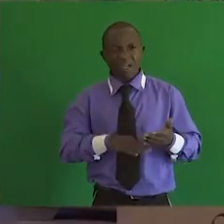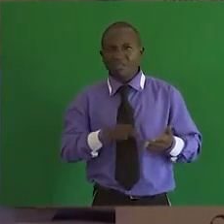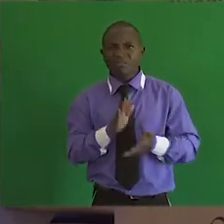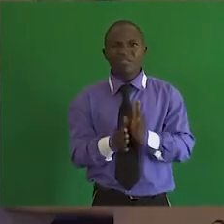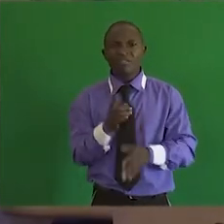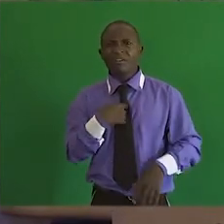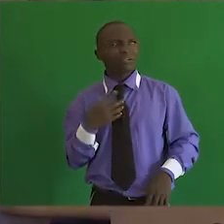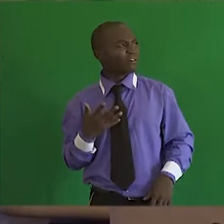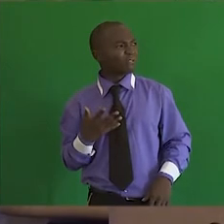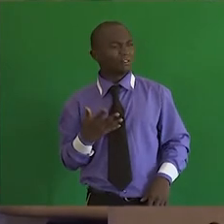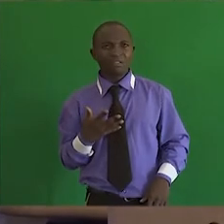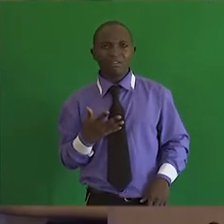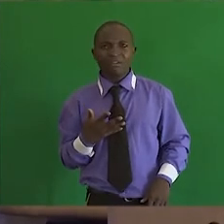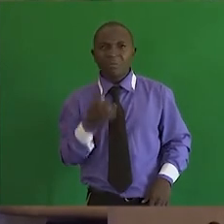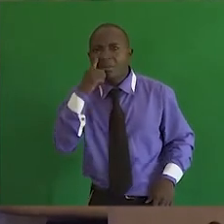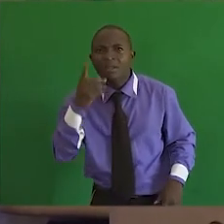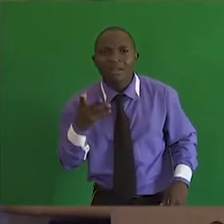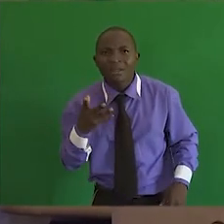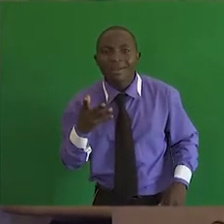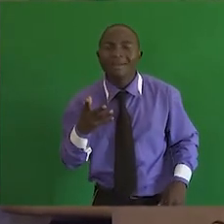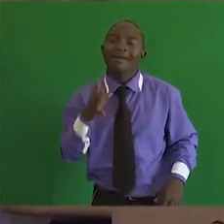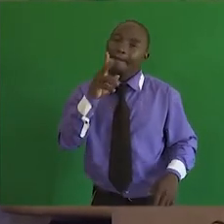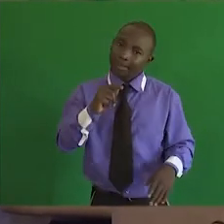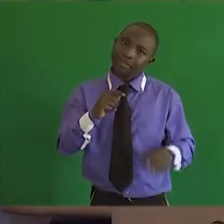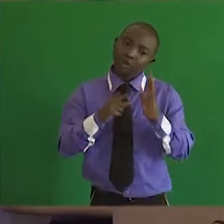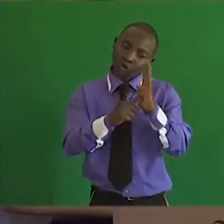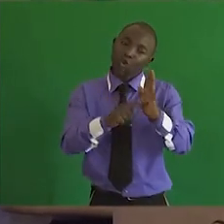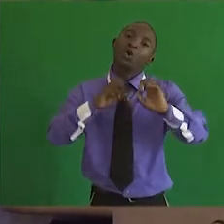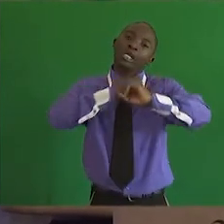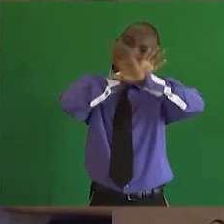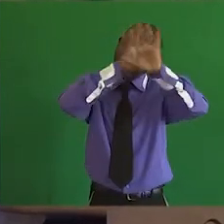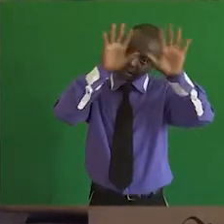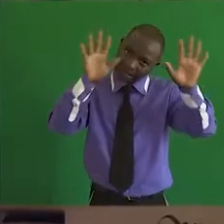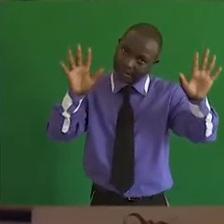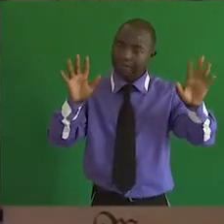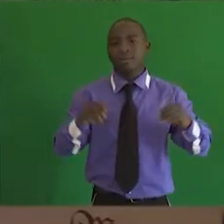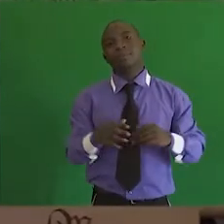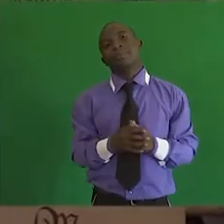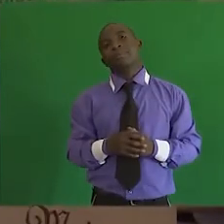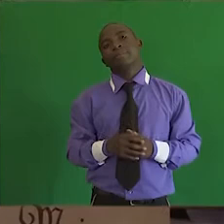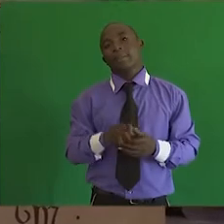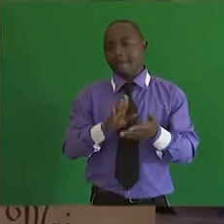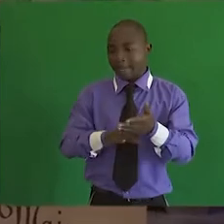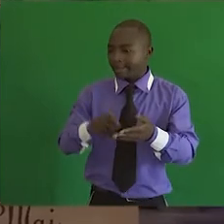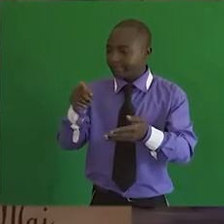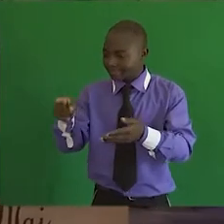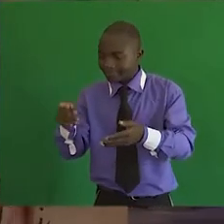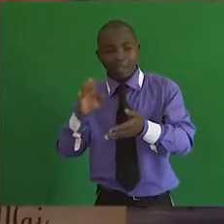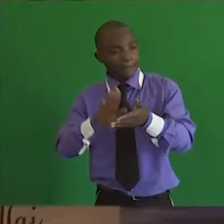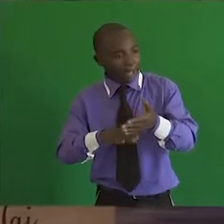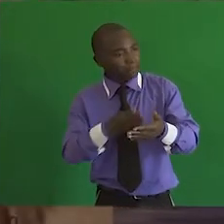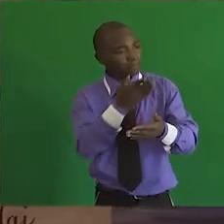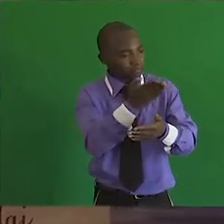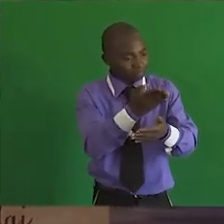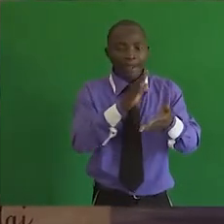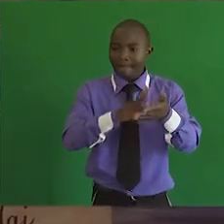kune zvimwe zvisingagashiriki. Tine zvitendero zvedu nhai. Vanhu vari kunamata. Usvika ava vari kurova makuva. Vari